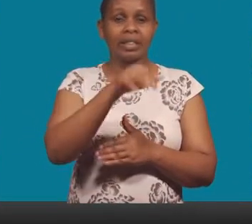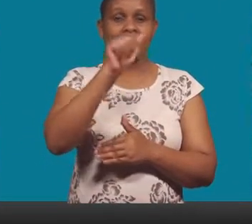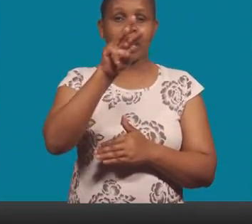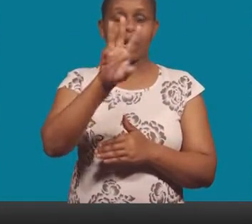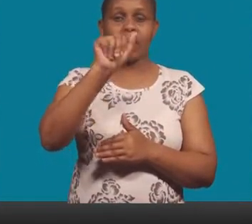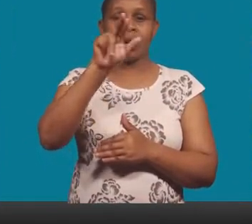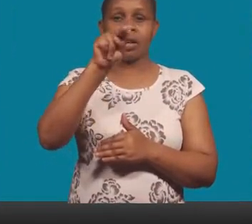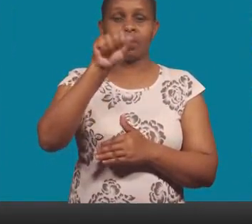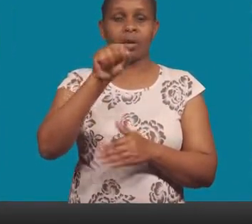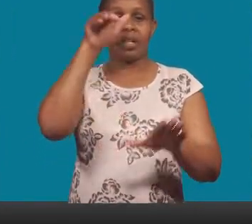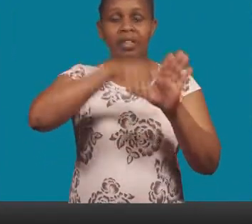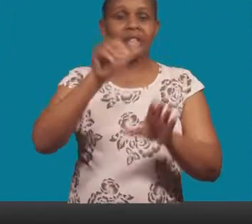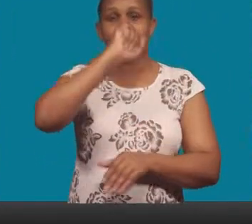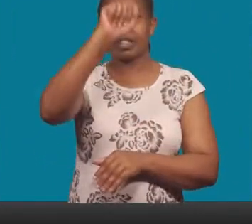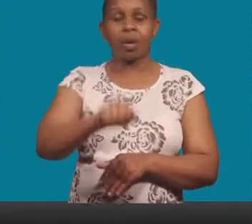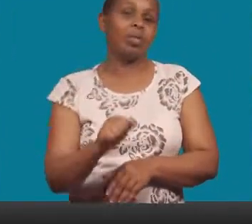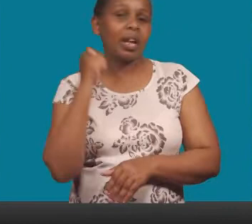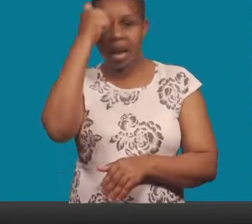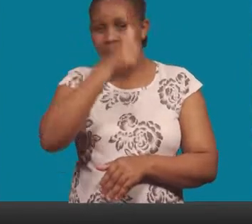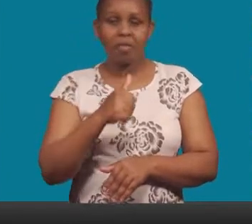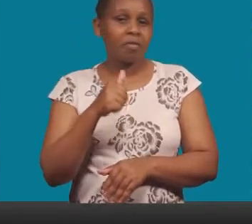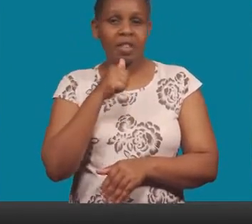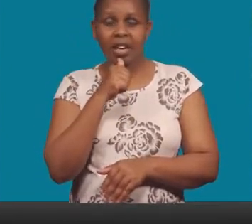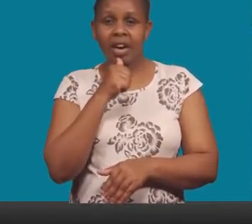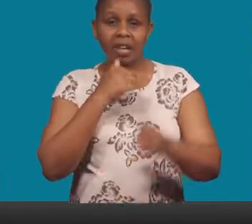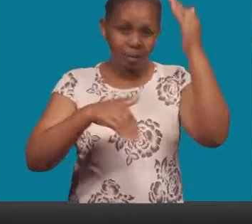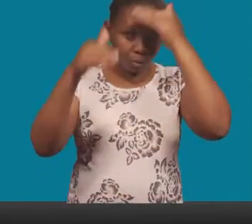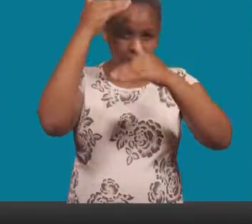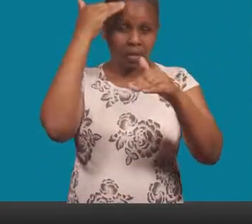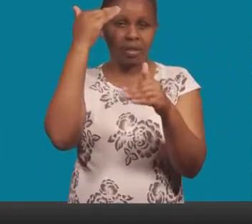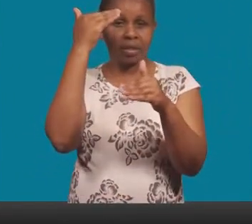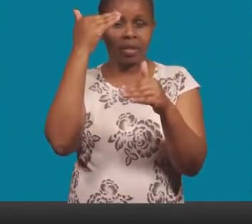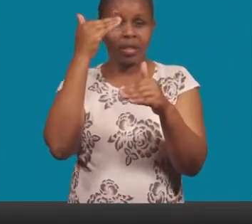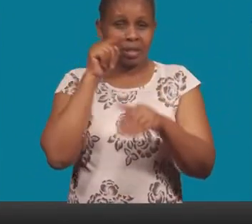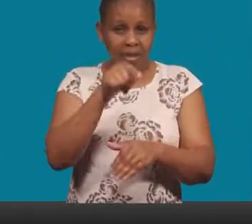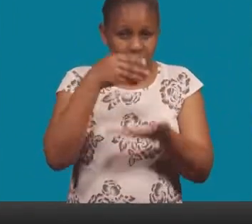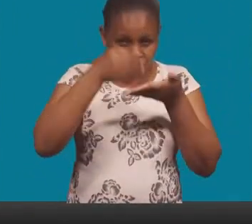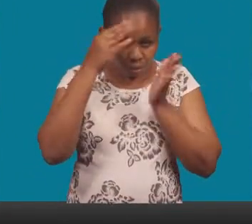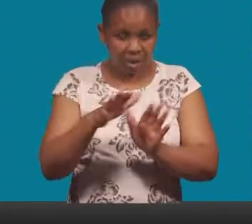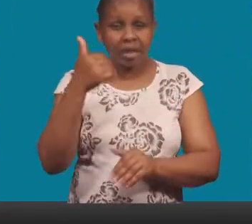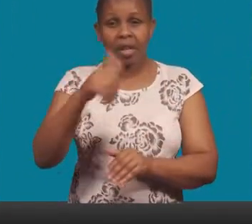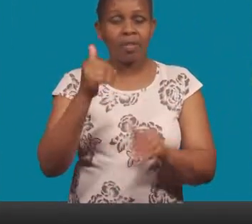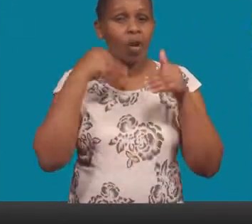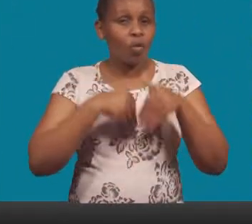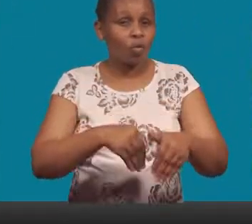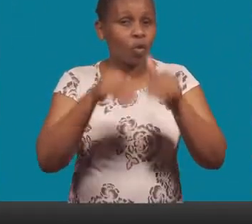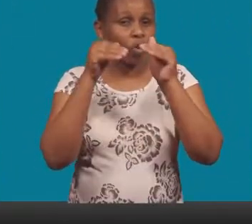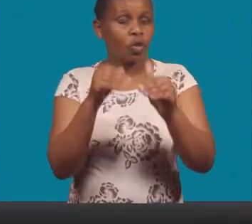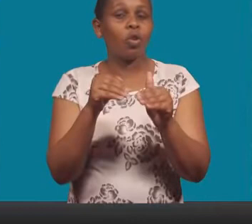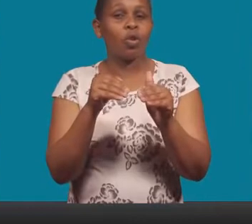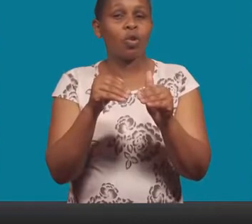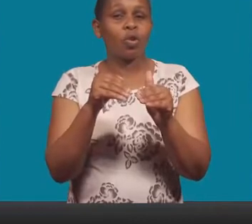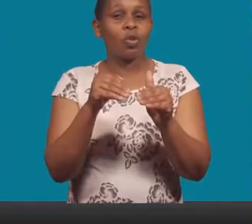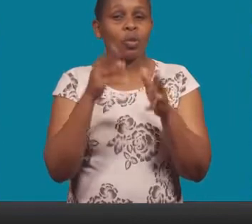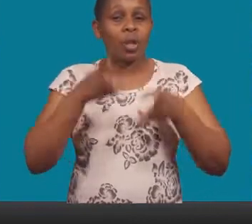cha Southeastern Kenya University County ya Kitui, anashauri kuwa wanafunzi hawa hukosa kuzingatia mikakati iliyopo